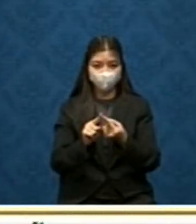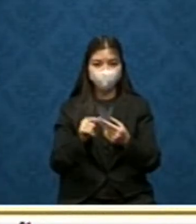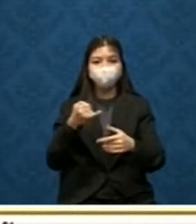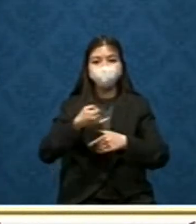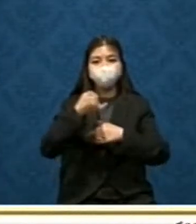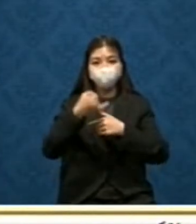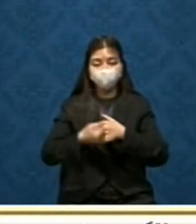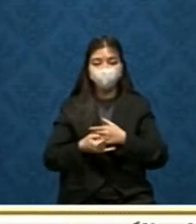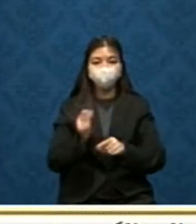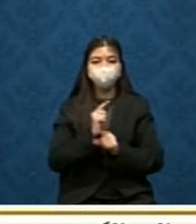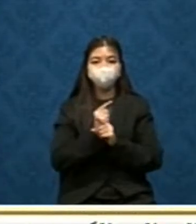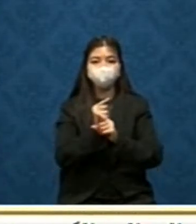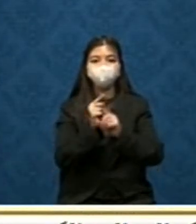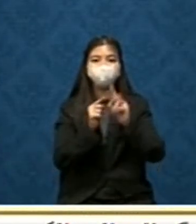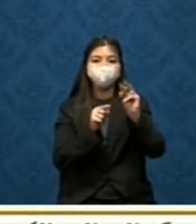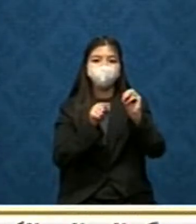ตามมาตา 152 ของรัฐมนุ